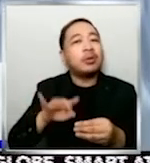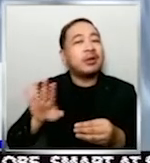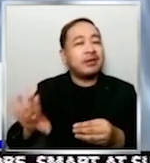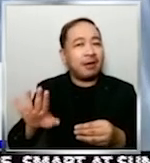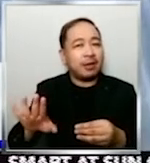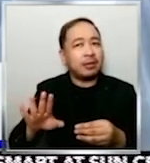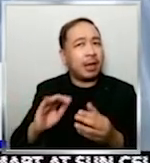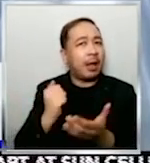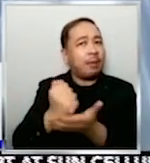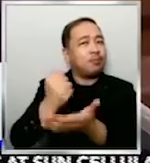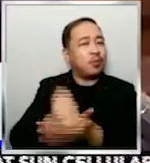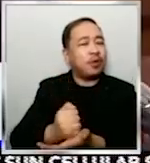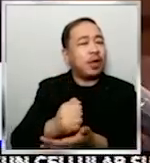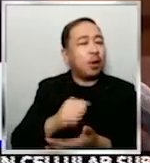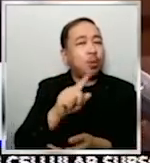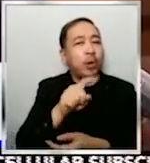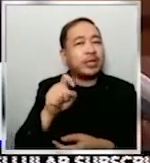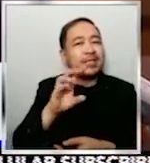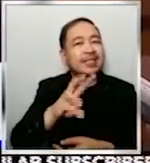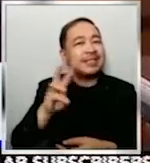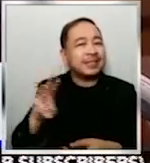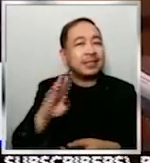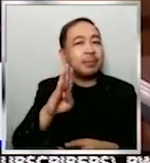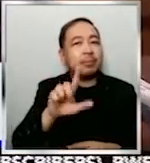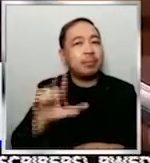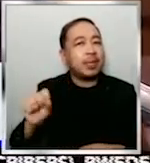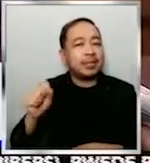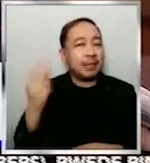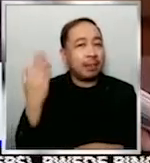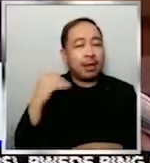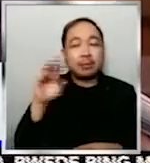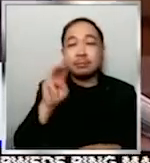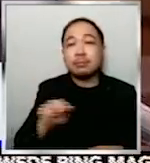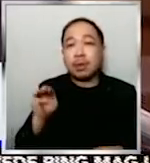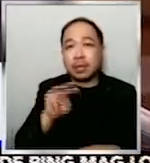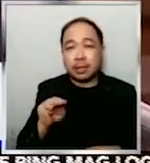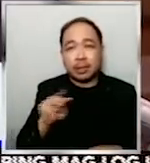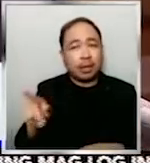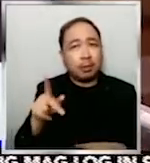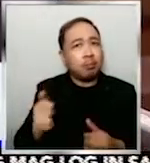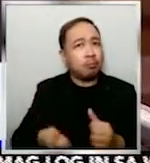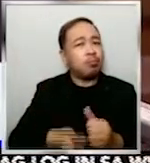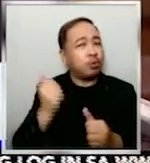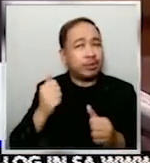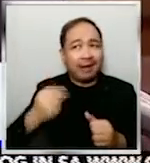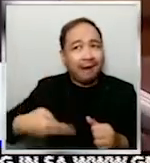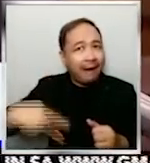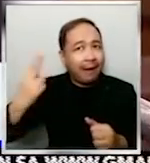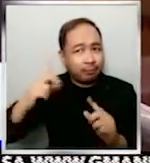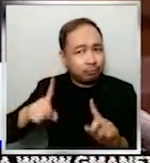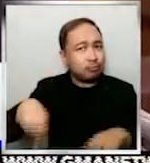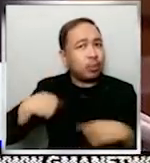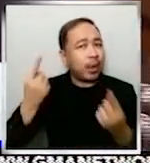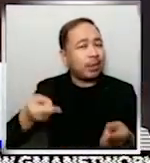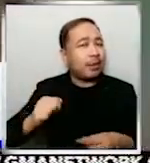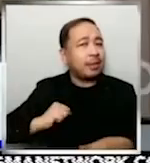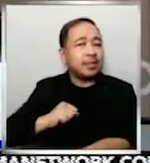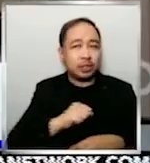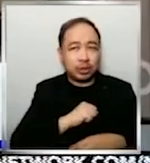sa third reading nitong Lunes. Pinakamarami daw na naipasa sa loob ng isang araw sa kasaysayan ng Senado nitong nakalipas na